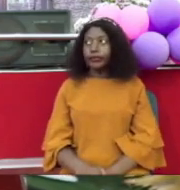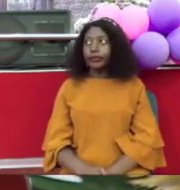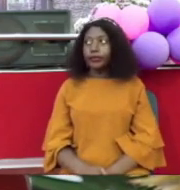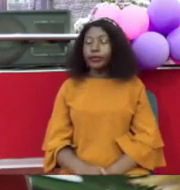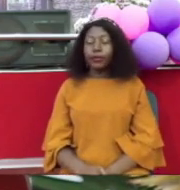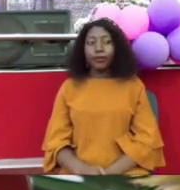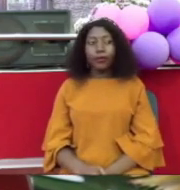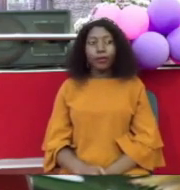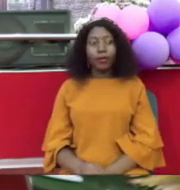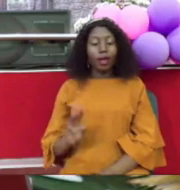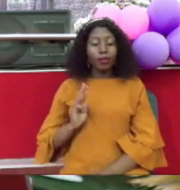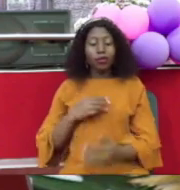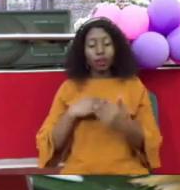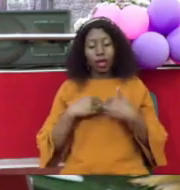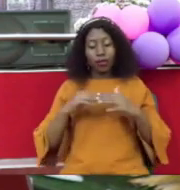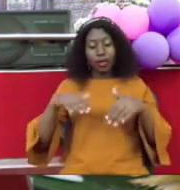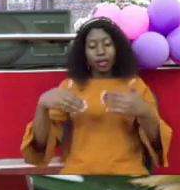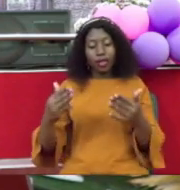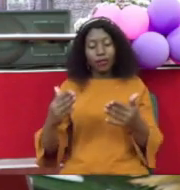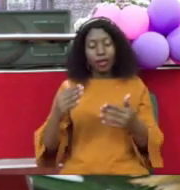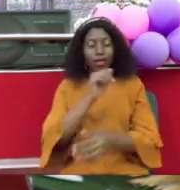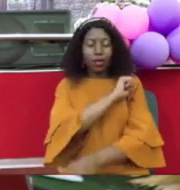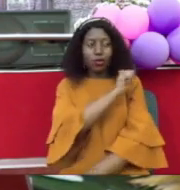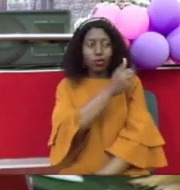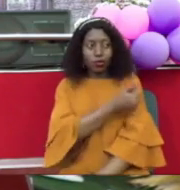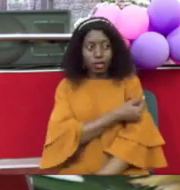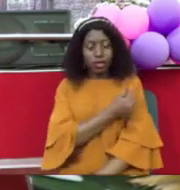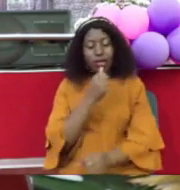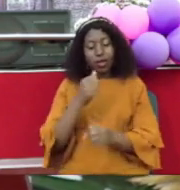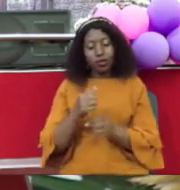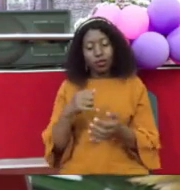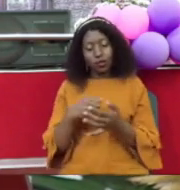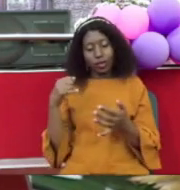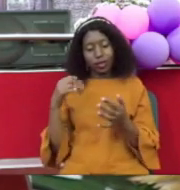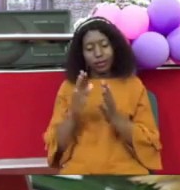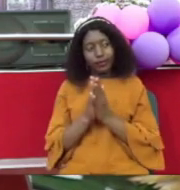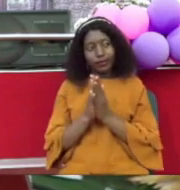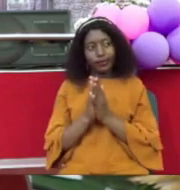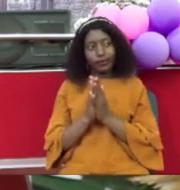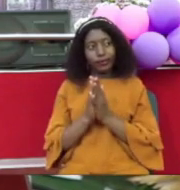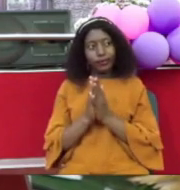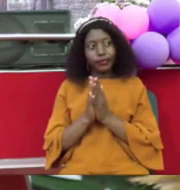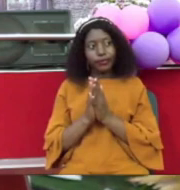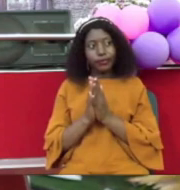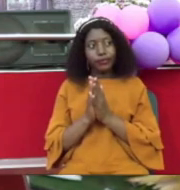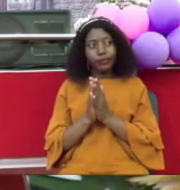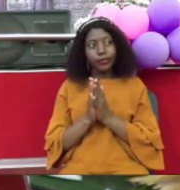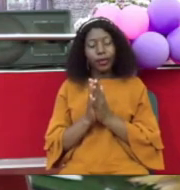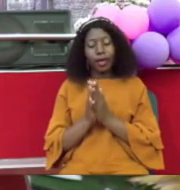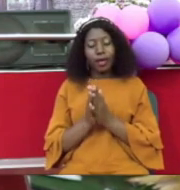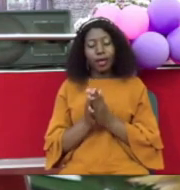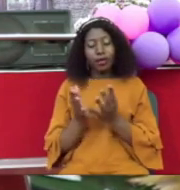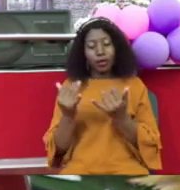been given the authority. Na tumeweza kupatiwa uwezo ule to do it. Kufanya vile. And so as we go